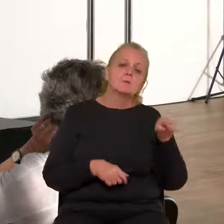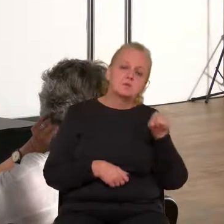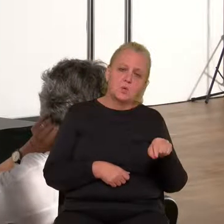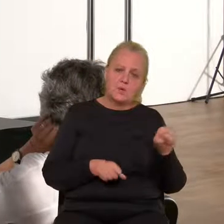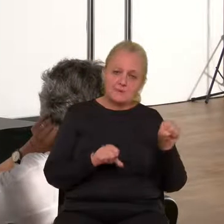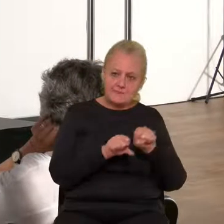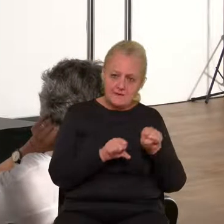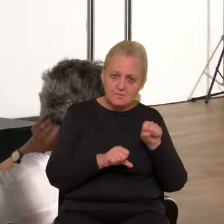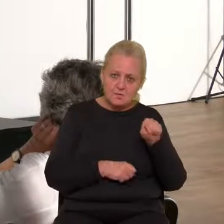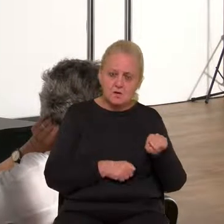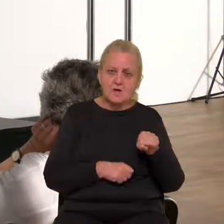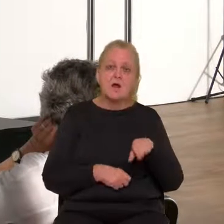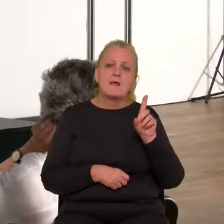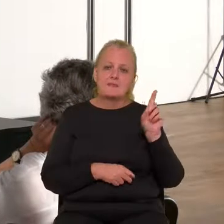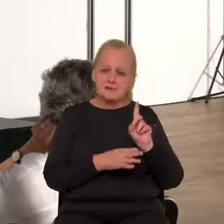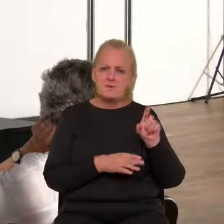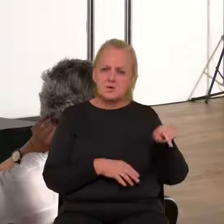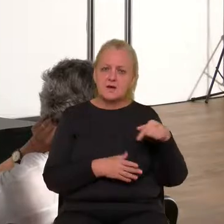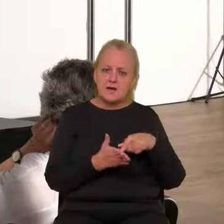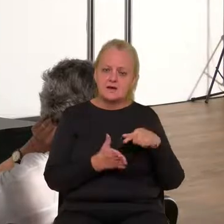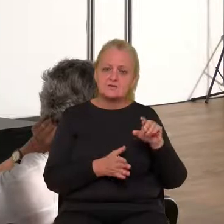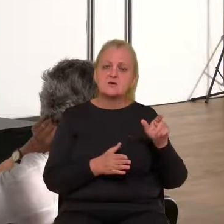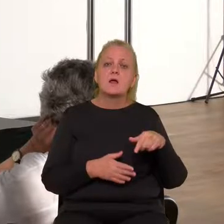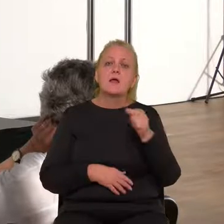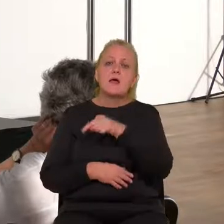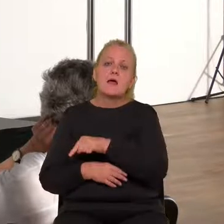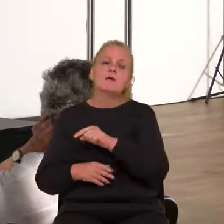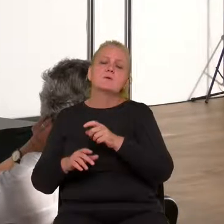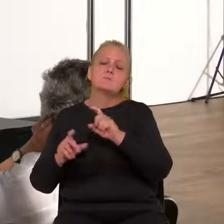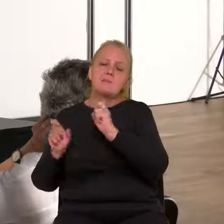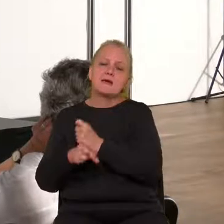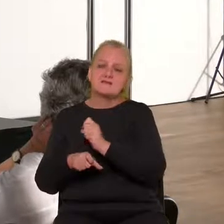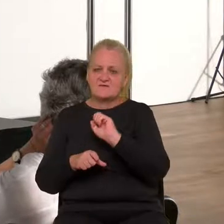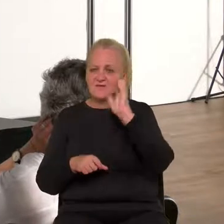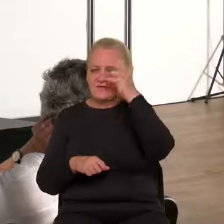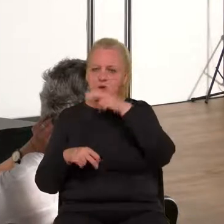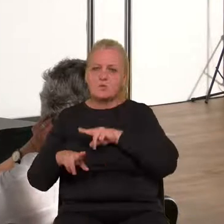generalnie państwo, jakby kraj trumpowski.